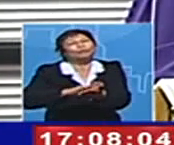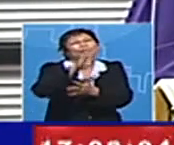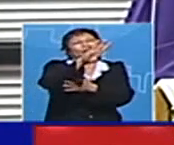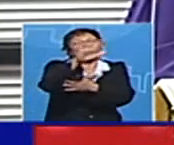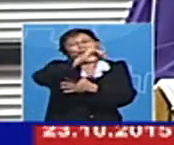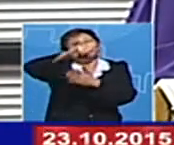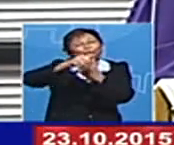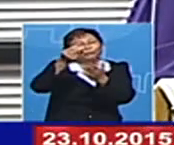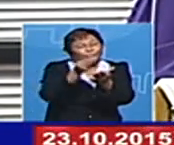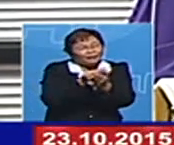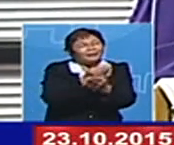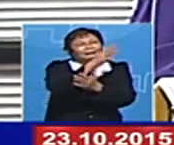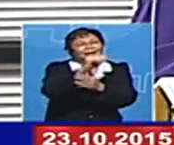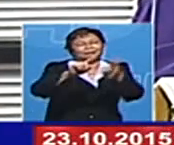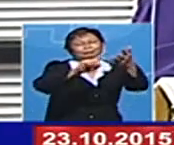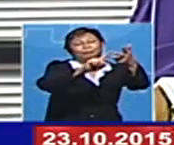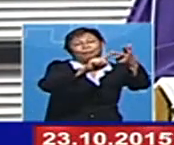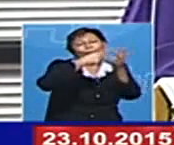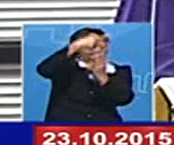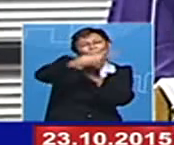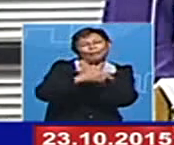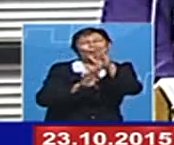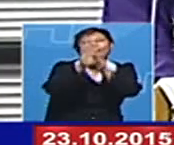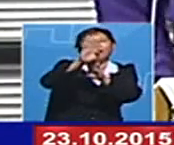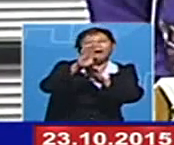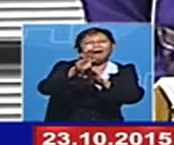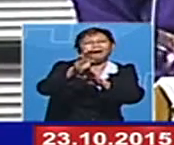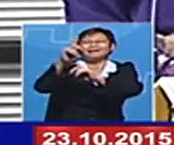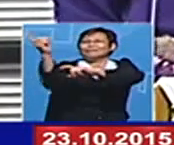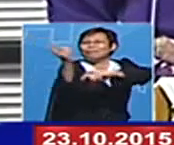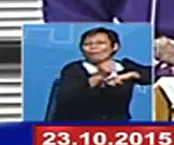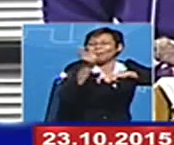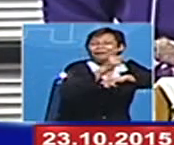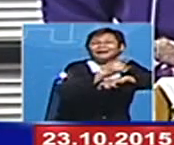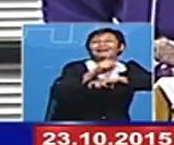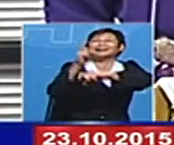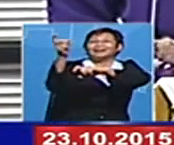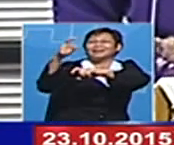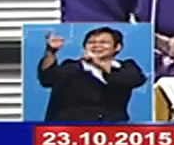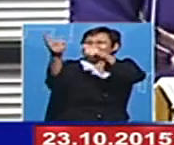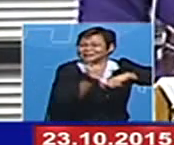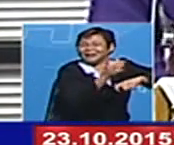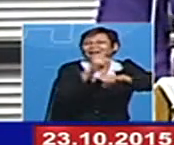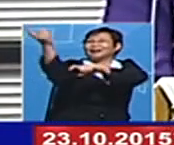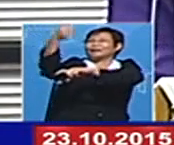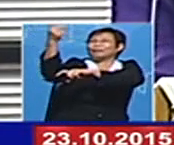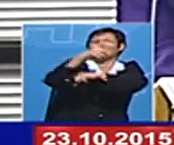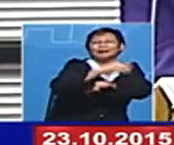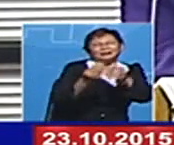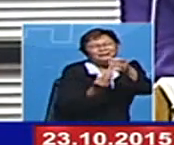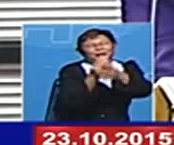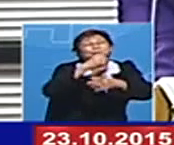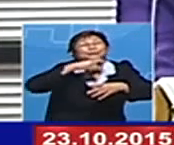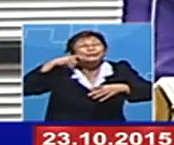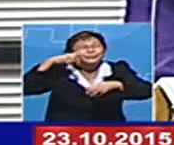rm45 juta dan ketiga projek pembangunan ladang getah dan kelapa sawit serta tanaman kontan menerusi